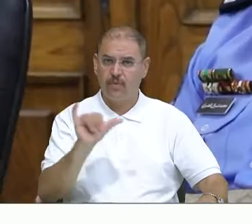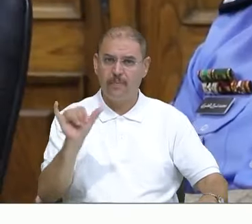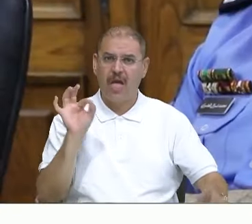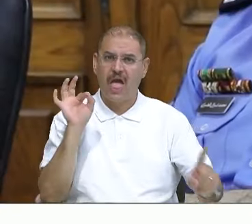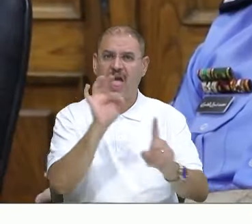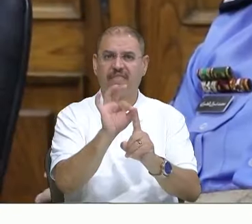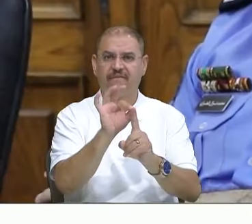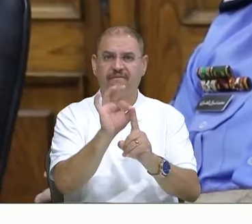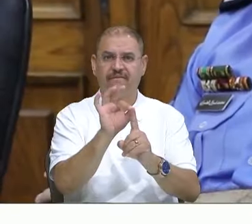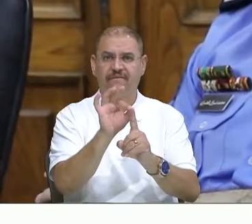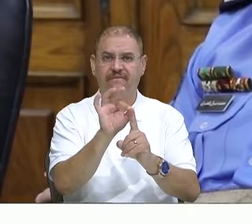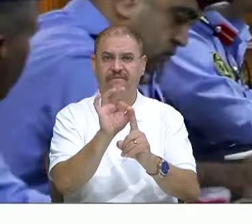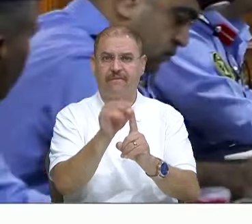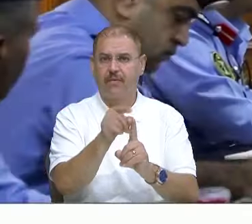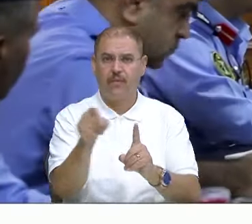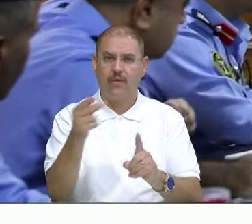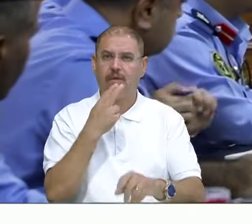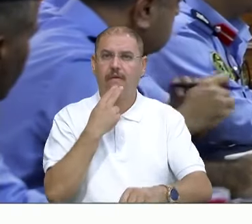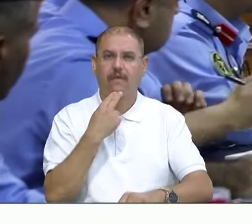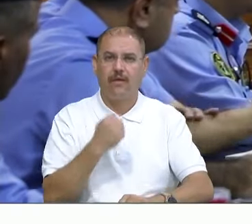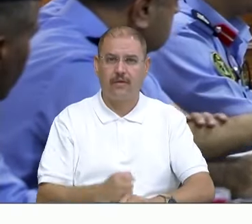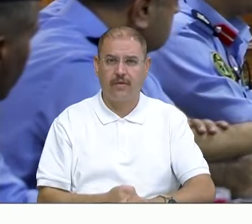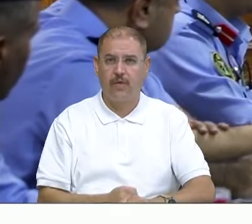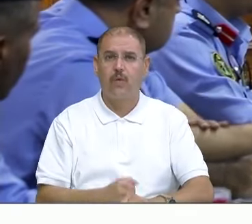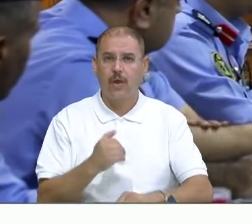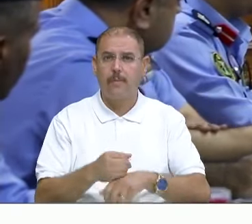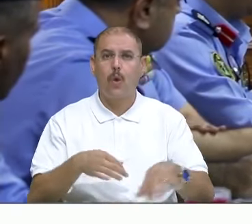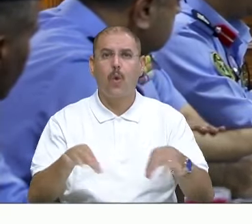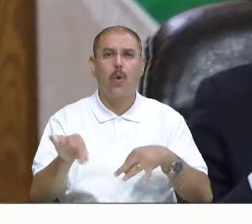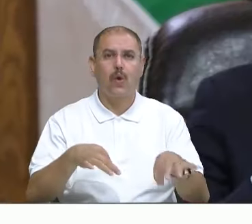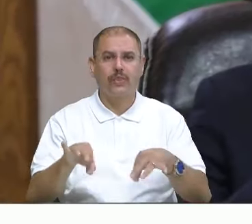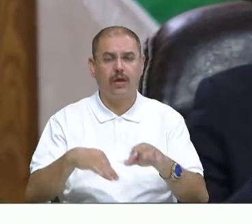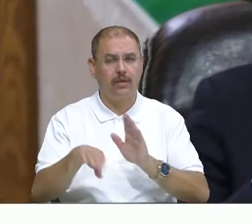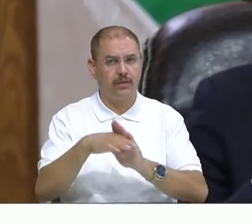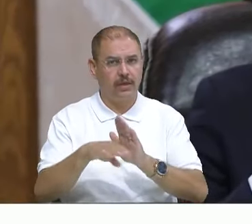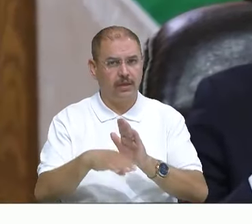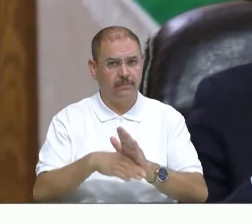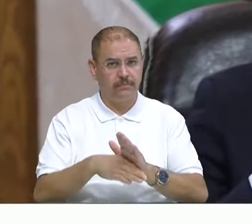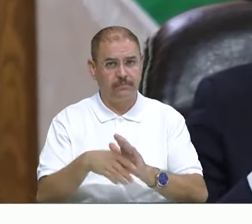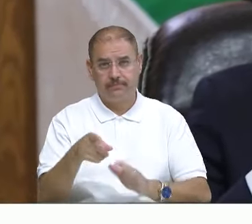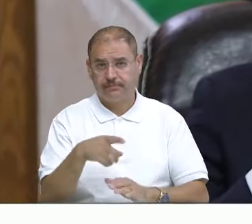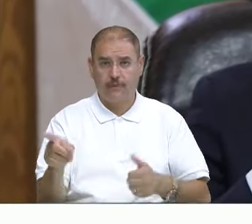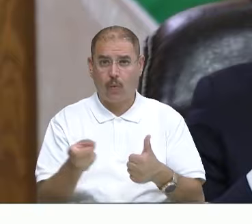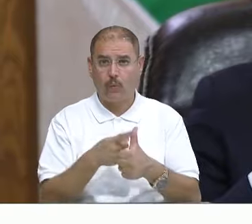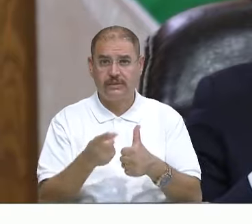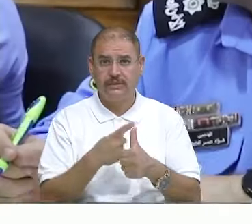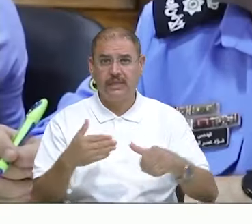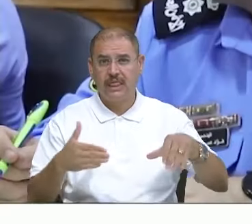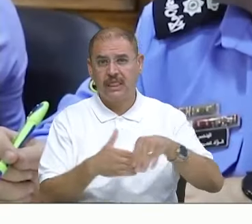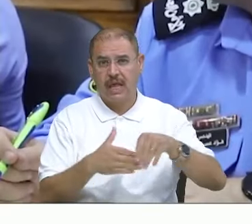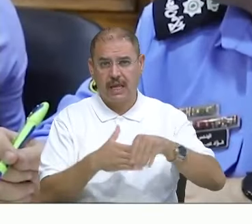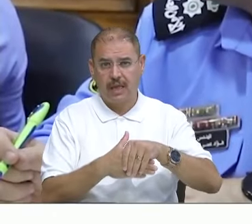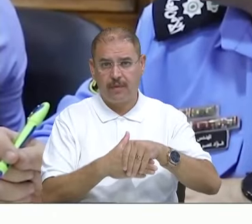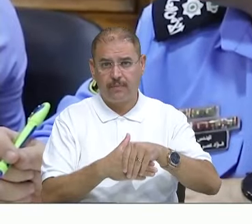الى تعزيز بيئه مروريه امنه وتقييم خططها واجراءاتها واستمع وزير الداخليه ومدير الامن العام